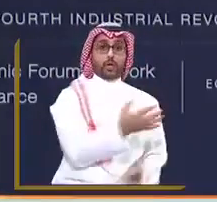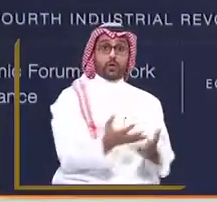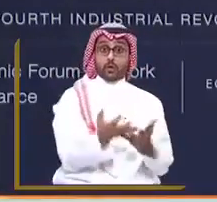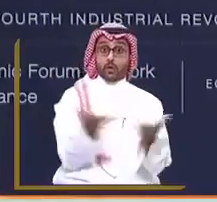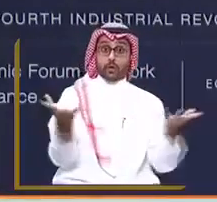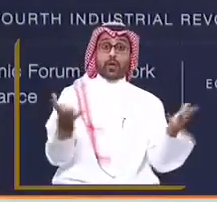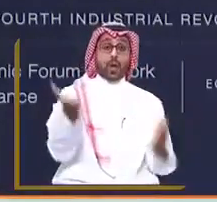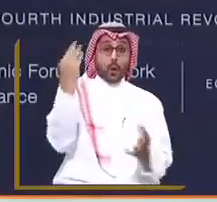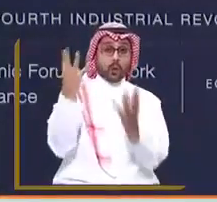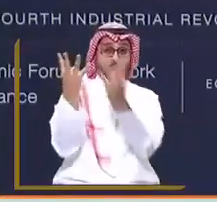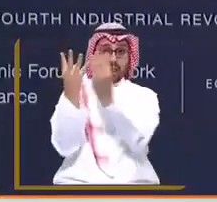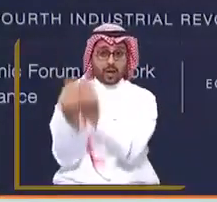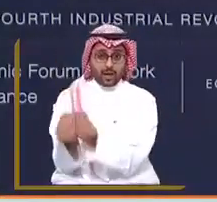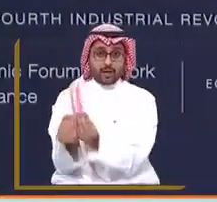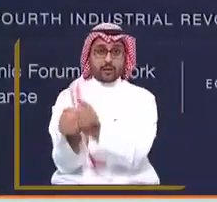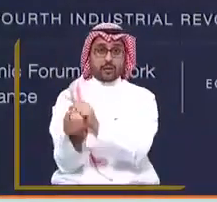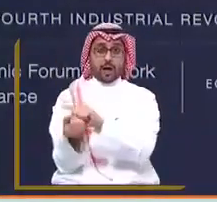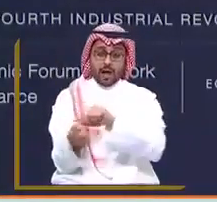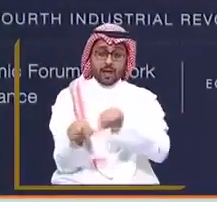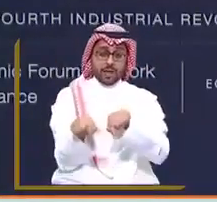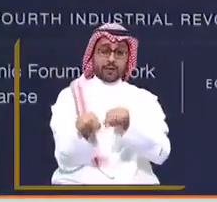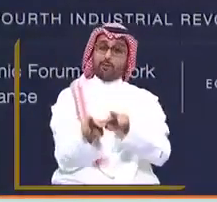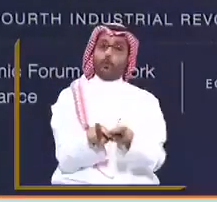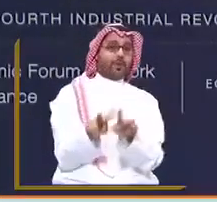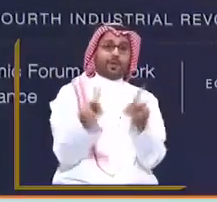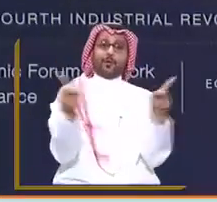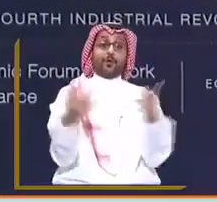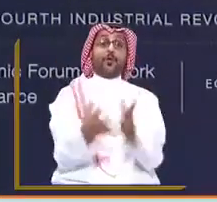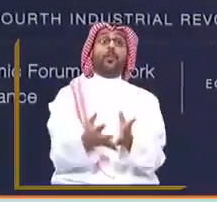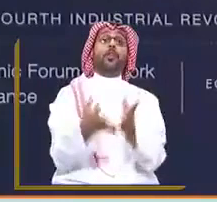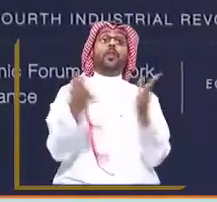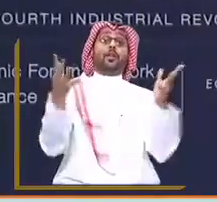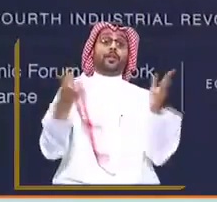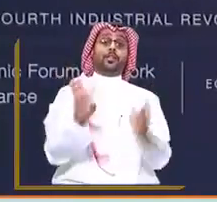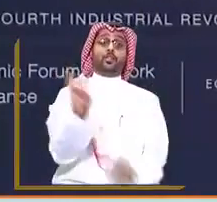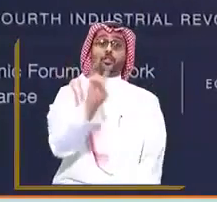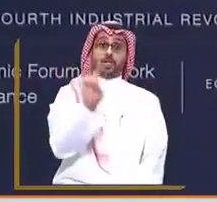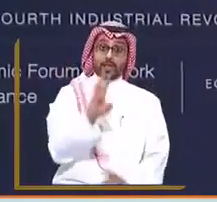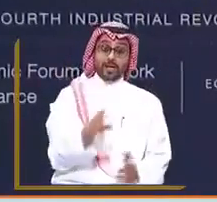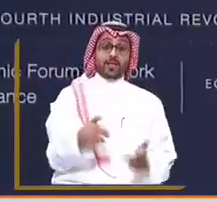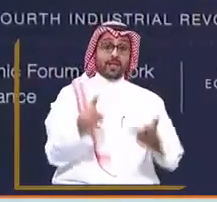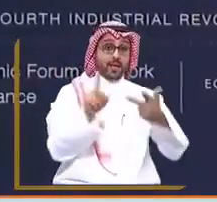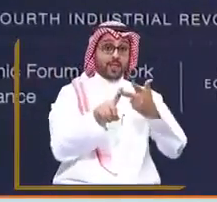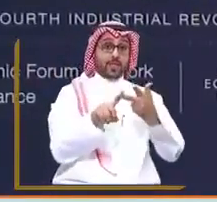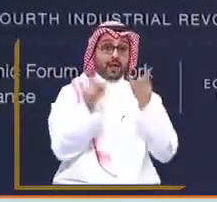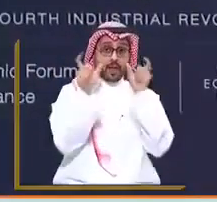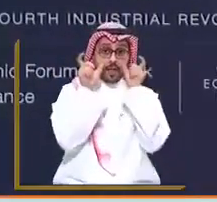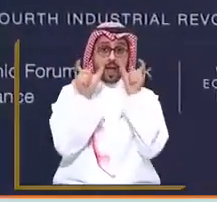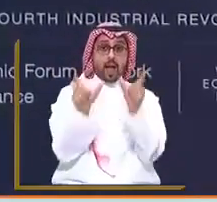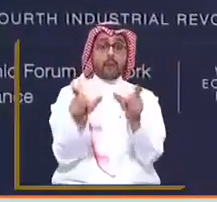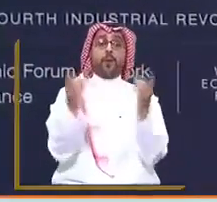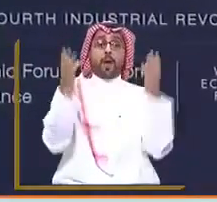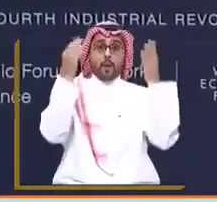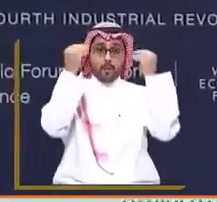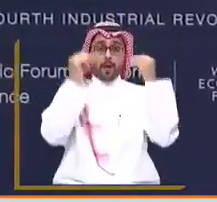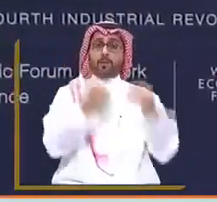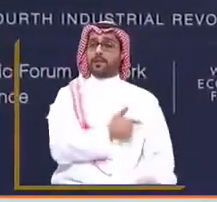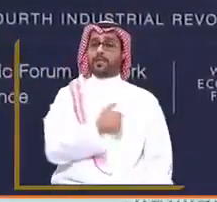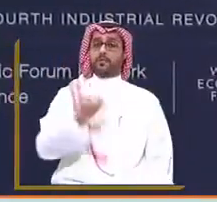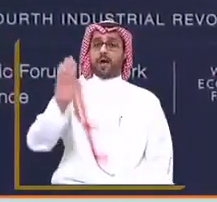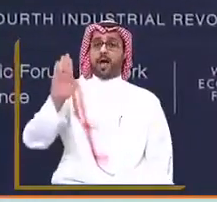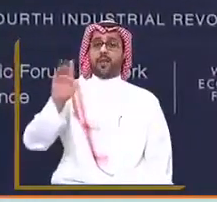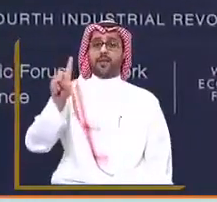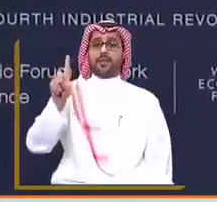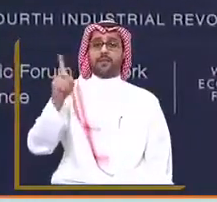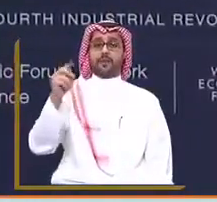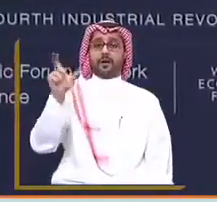عن أهمية بناء نظام معلوماتي آمن وسبراني آمن لدعم كافة